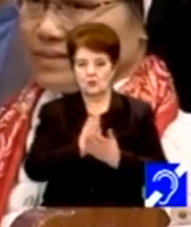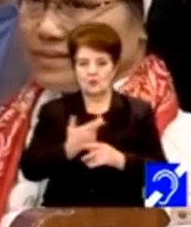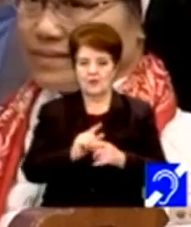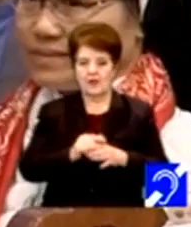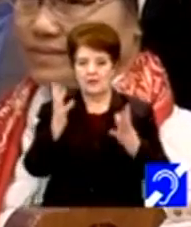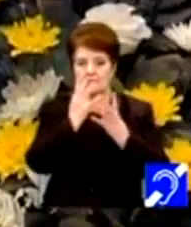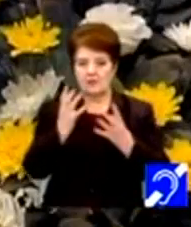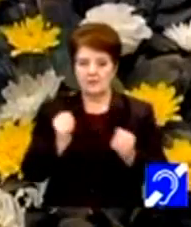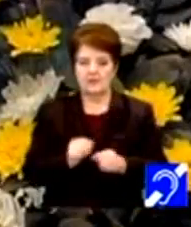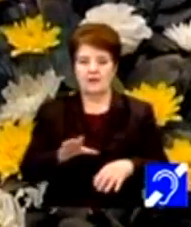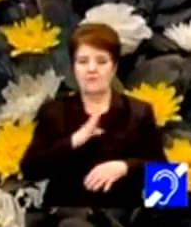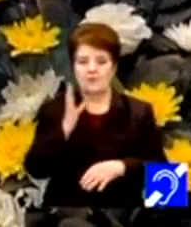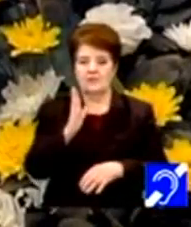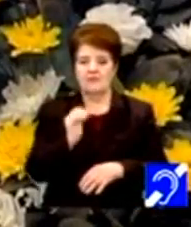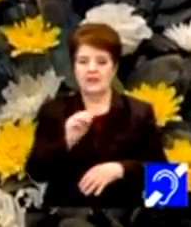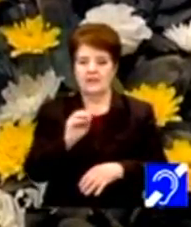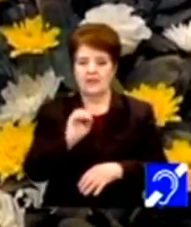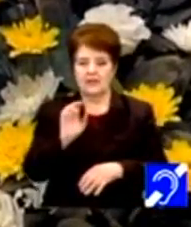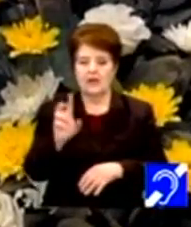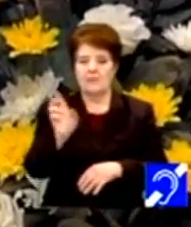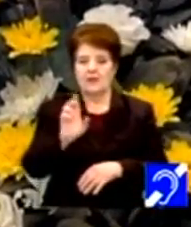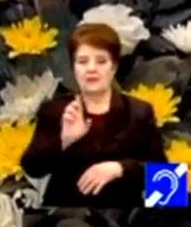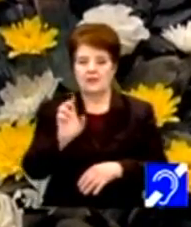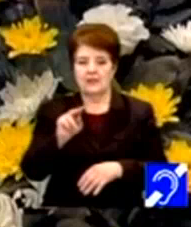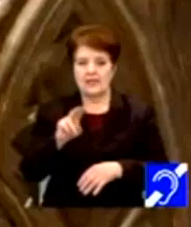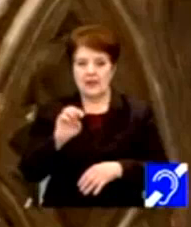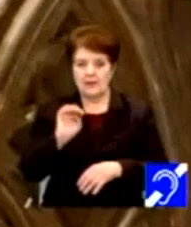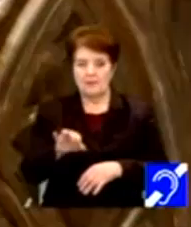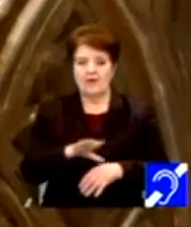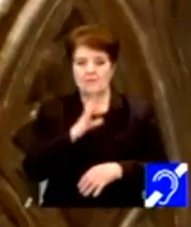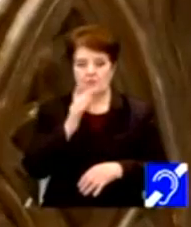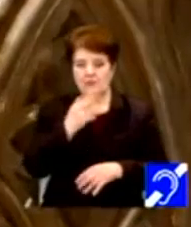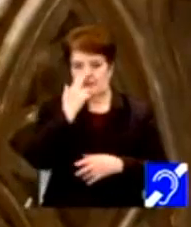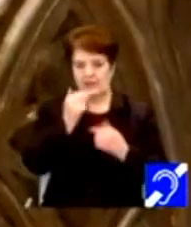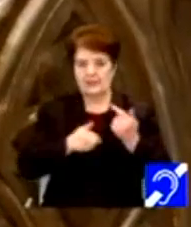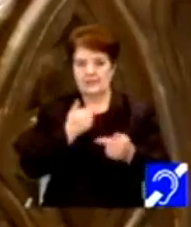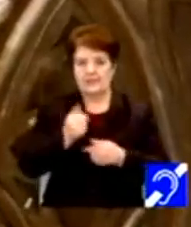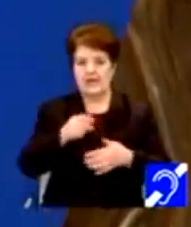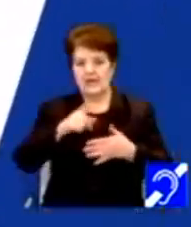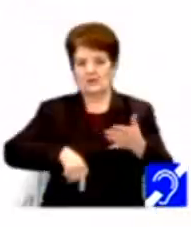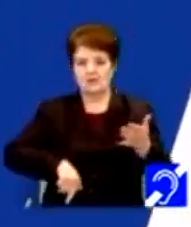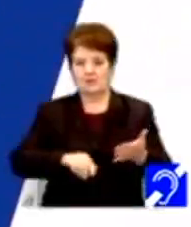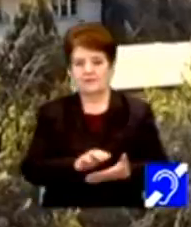impresionantă slujbă religioasă a avut loc și la Betleem, locul nașterii lui Isus în tradiția creștină.